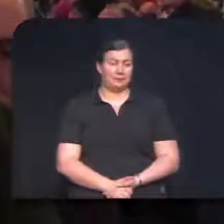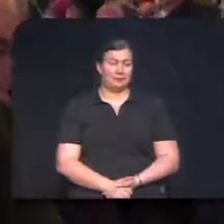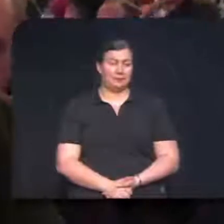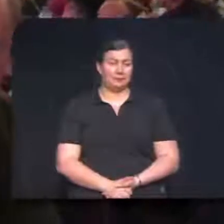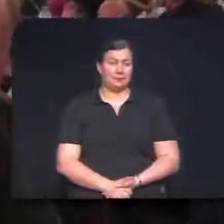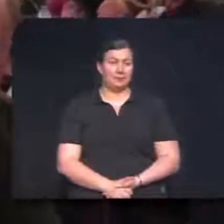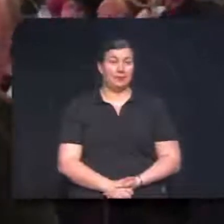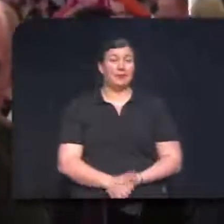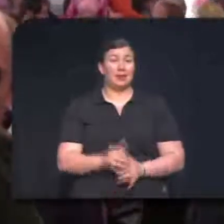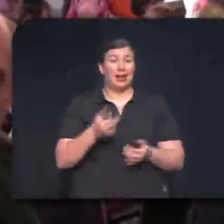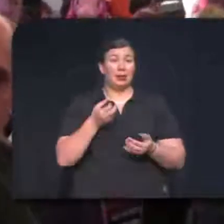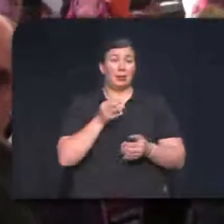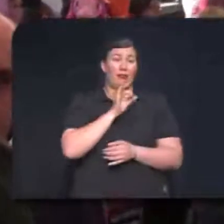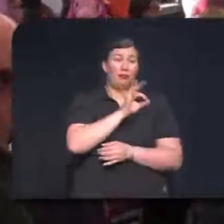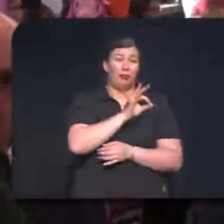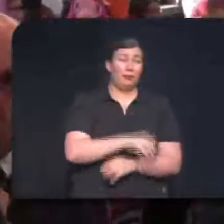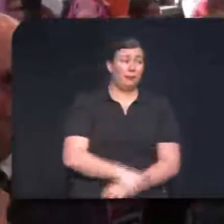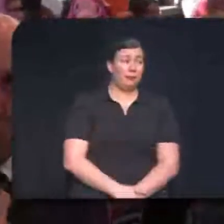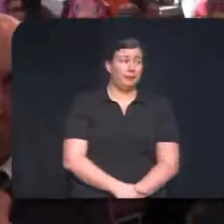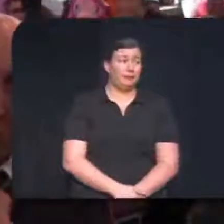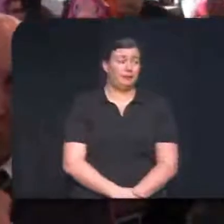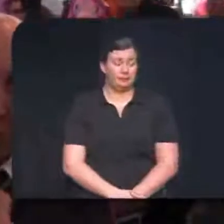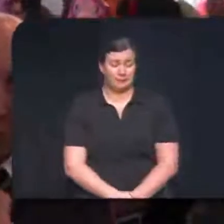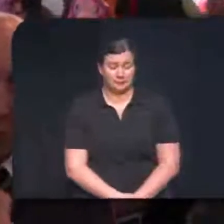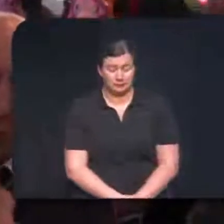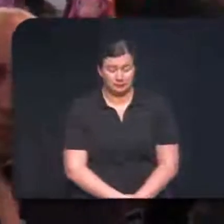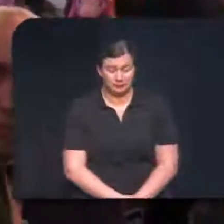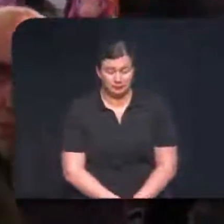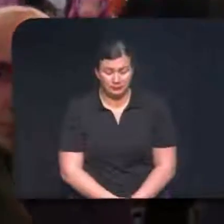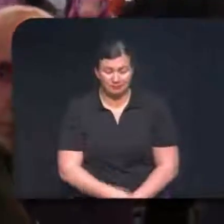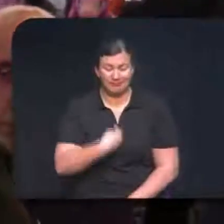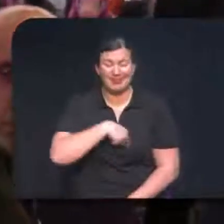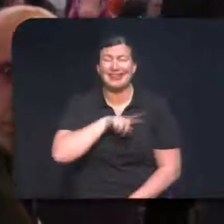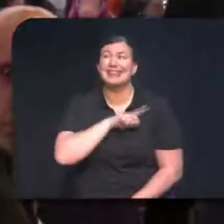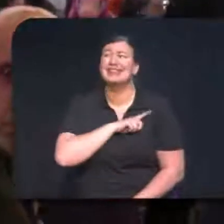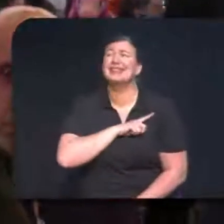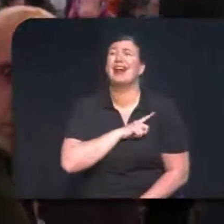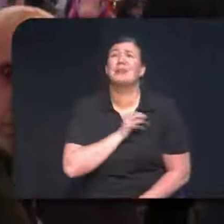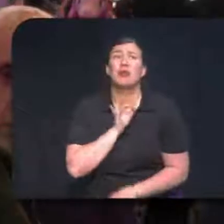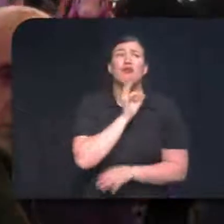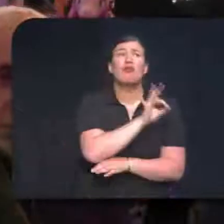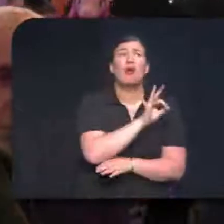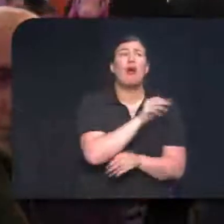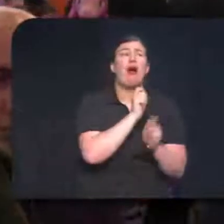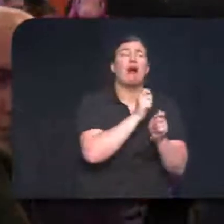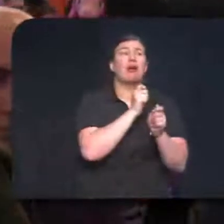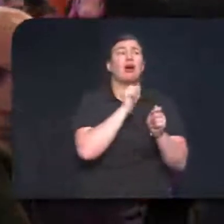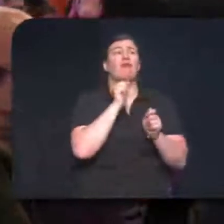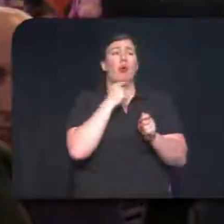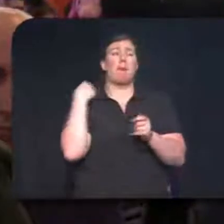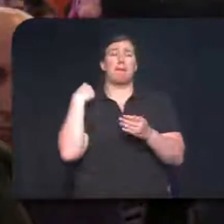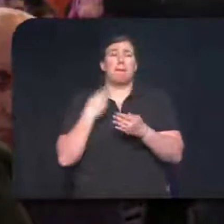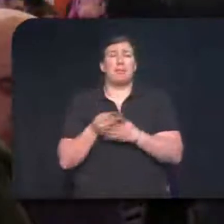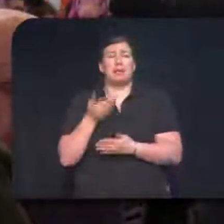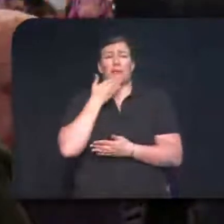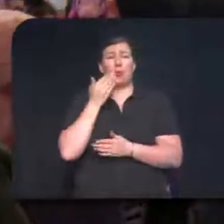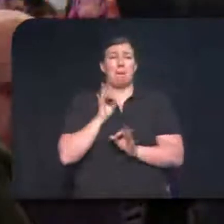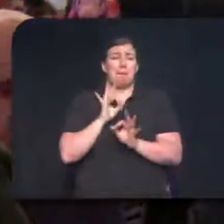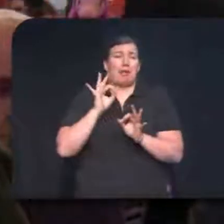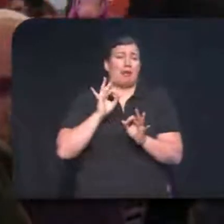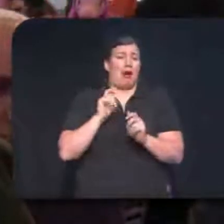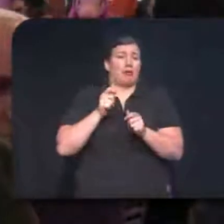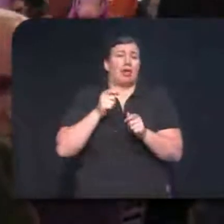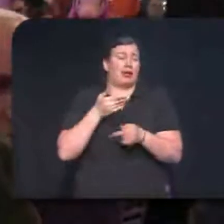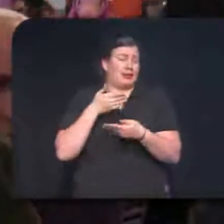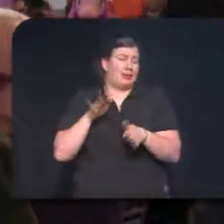so und jetzt kommt noch mal pro ich bin für diesen Antrag weil es im Moment keinen besseren gibt